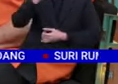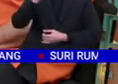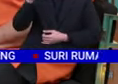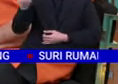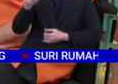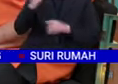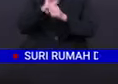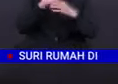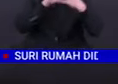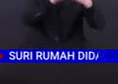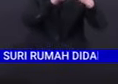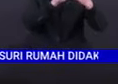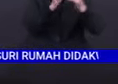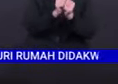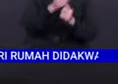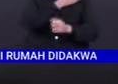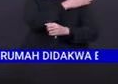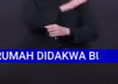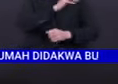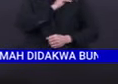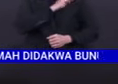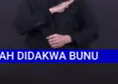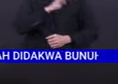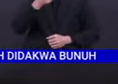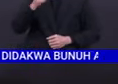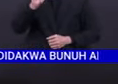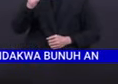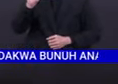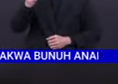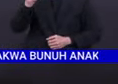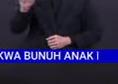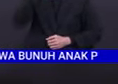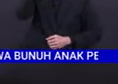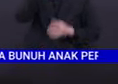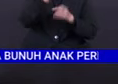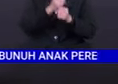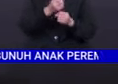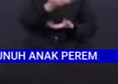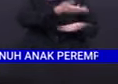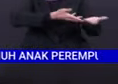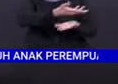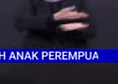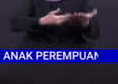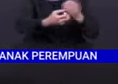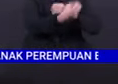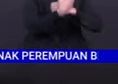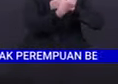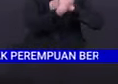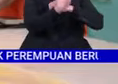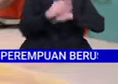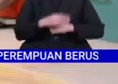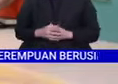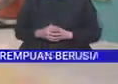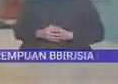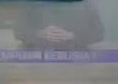bekerjasama dengan bekas mencuci besar Dato Sri husnie Muhamad untuk mendapatkan pandangan atau nasihat